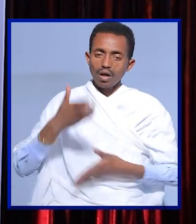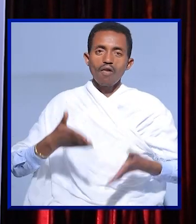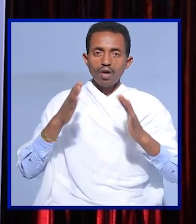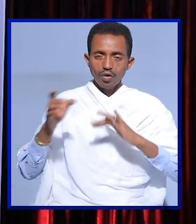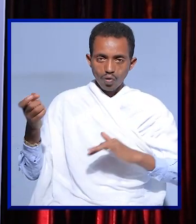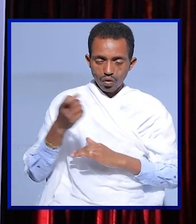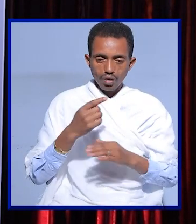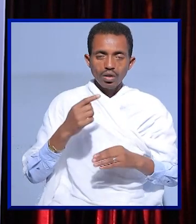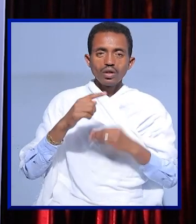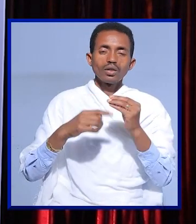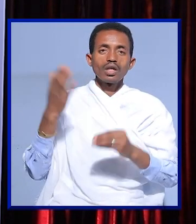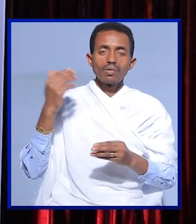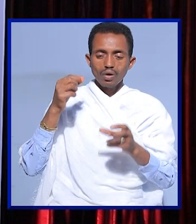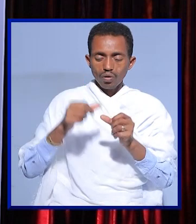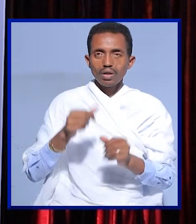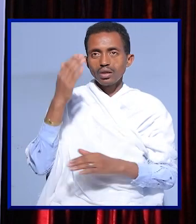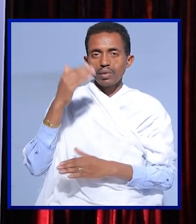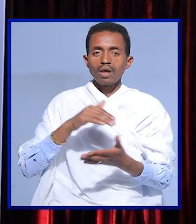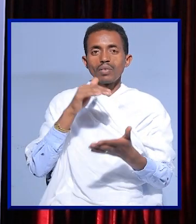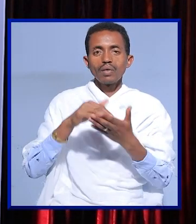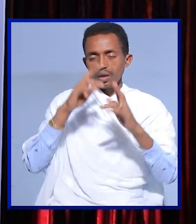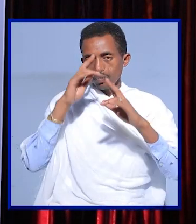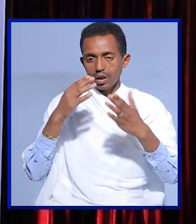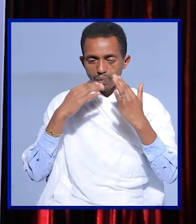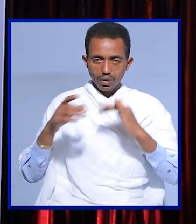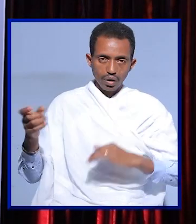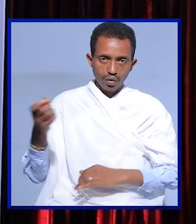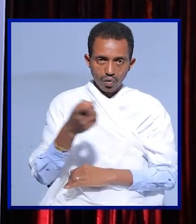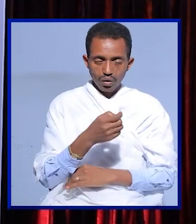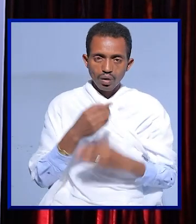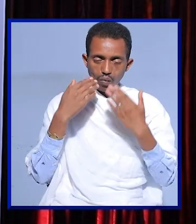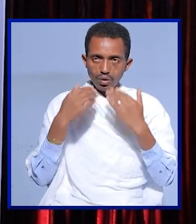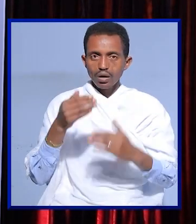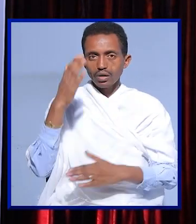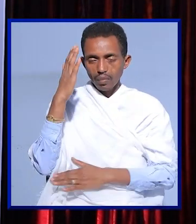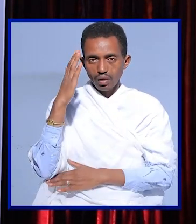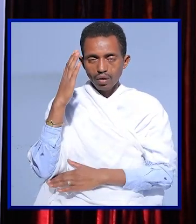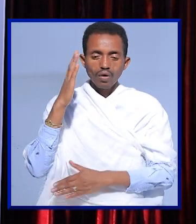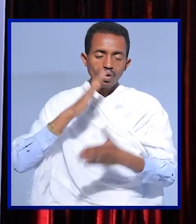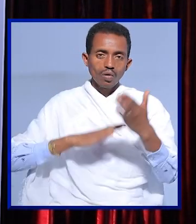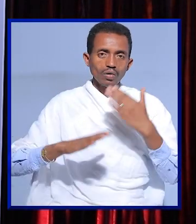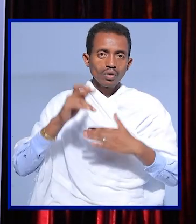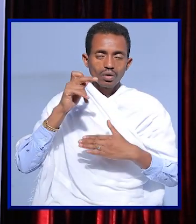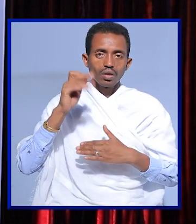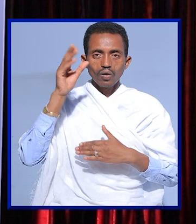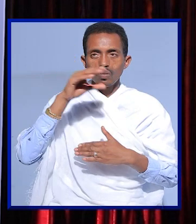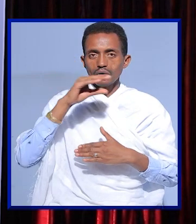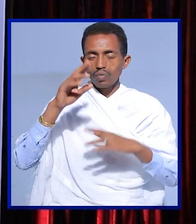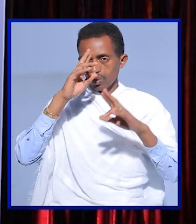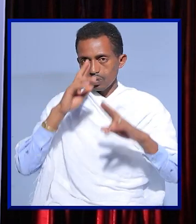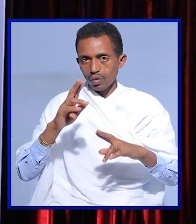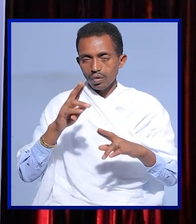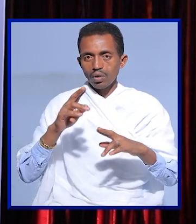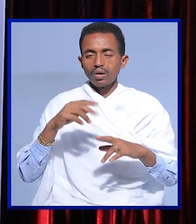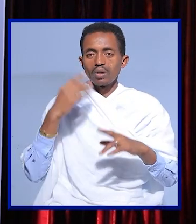ይፍቀድልን። ስለነበረን ቆይታ ሁሉ በድጋሚ እግዚአብሔር ይከብርና የተመሰገነ ይሁን። ወስብሐት ለእግዚአብሔር ወለወላዲቱ ድንግል